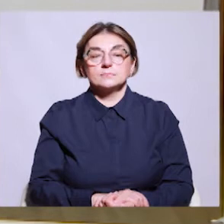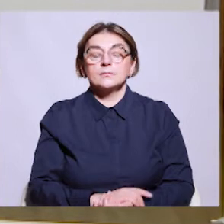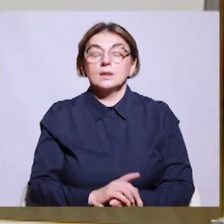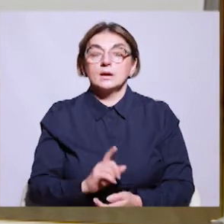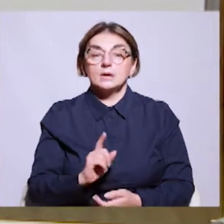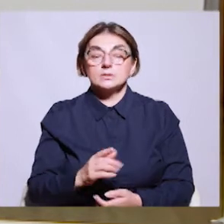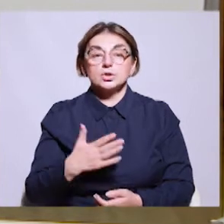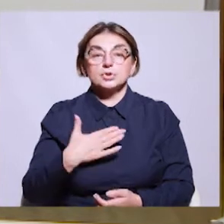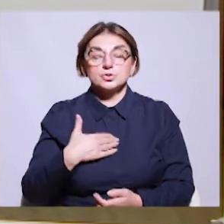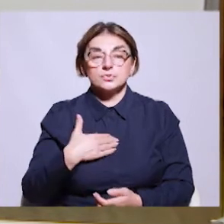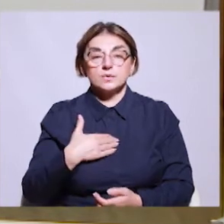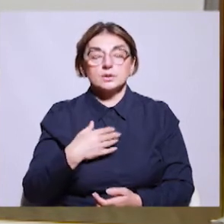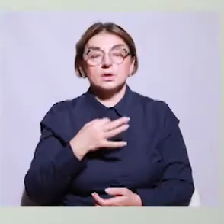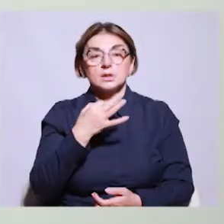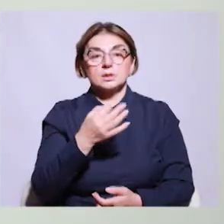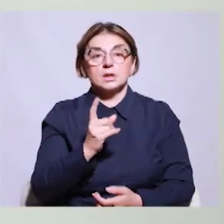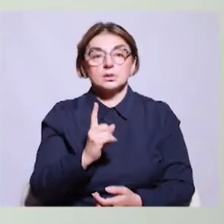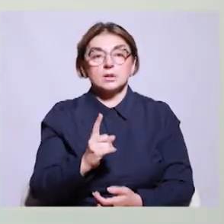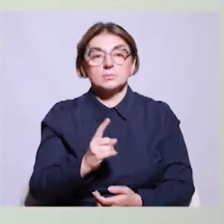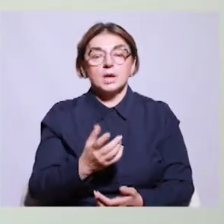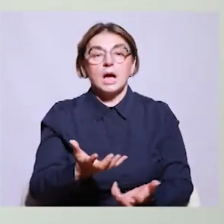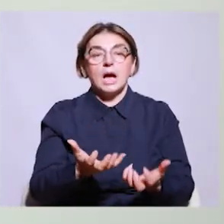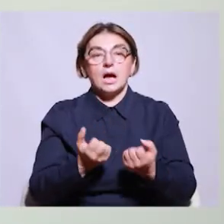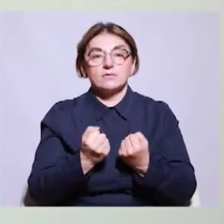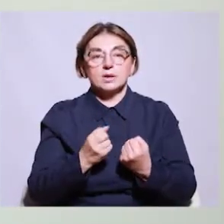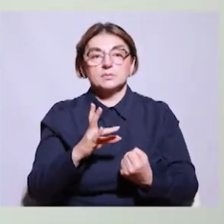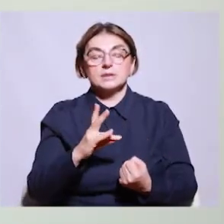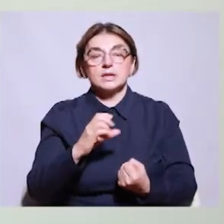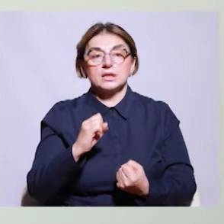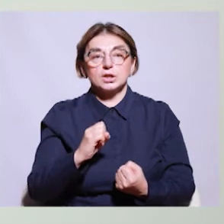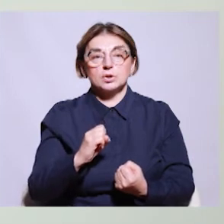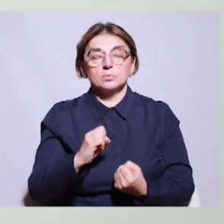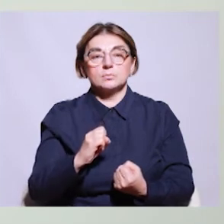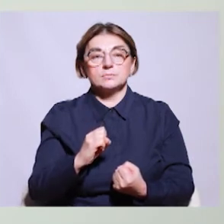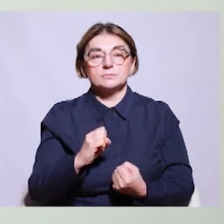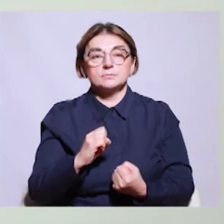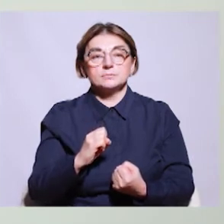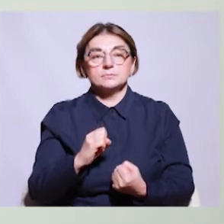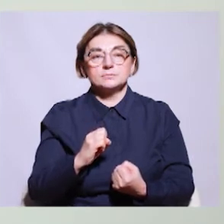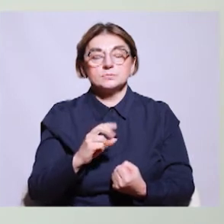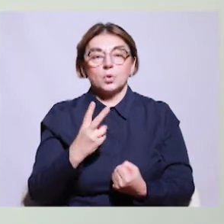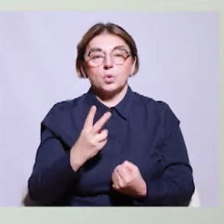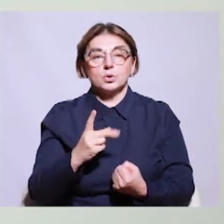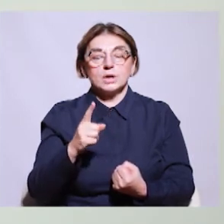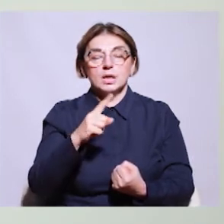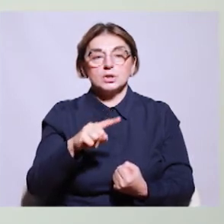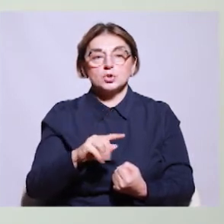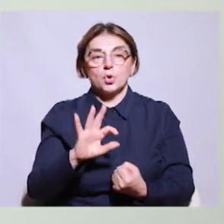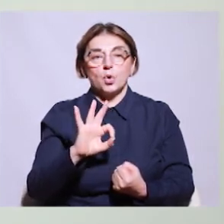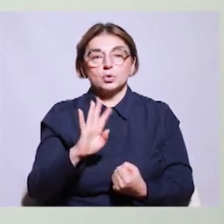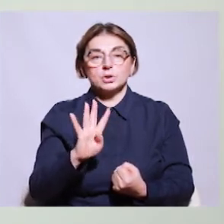ესე იგი, ჩვენ აღნიშნეთ, რომ ავიღეთ ნატრიუმის სულფატი, ნატრი